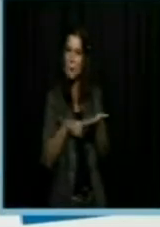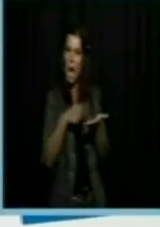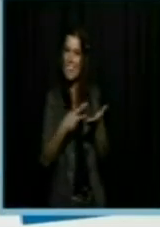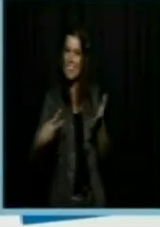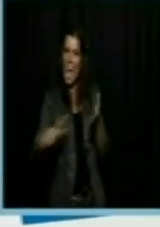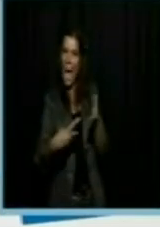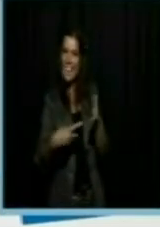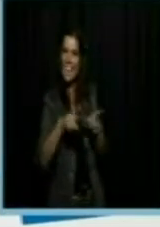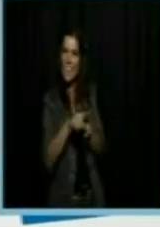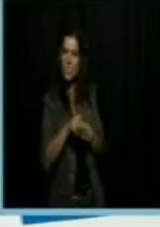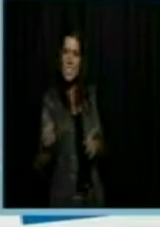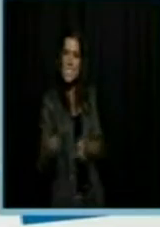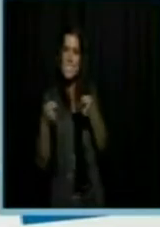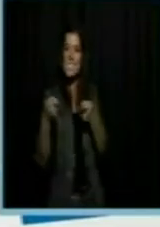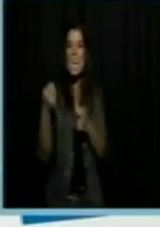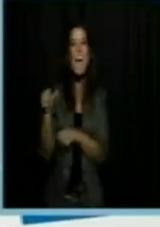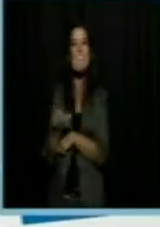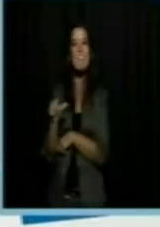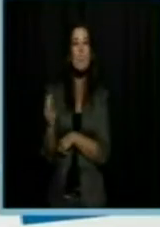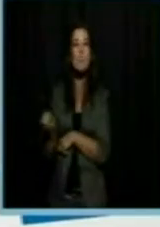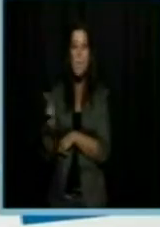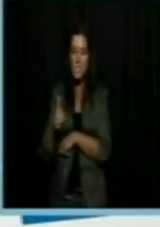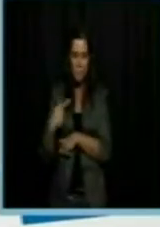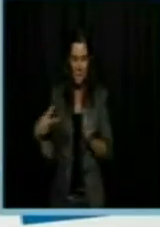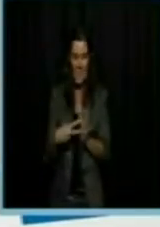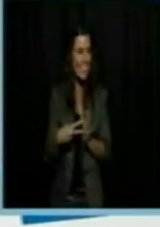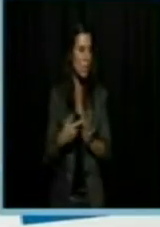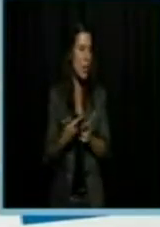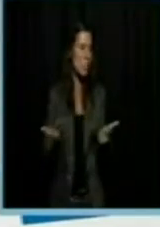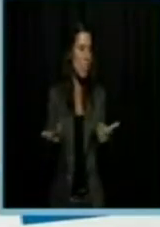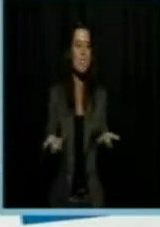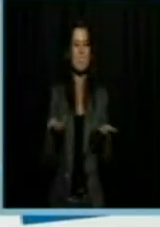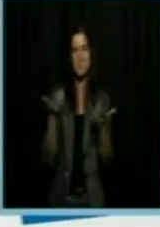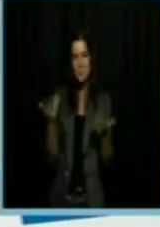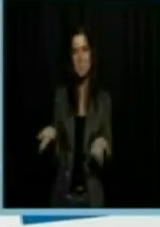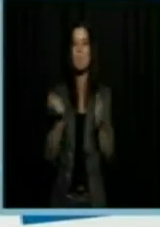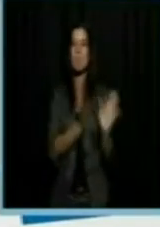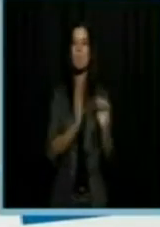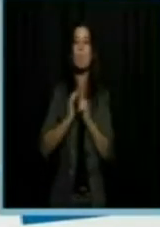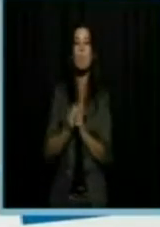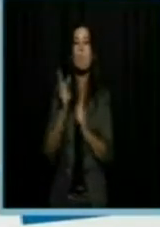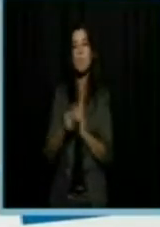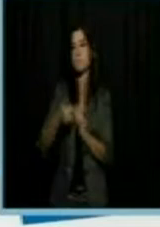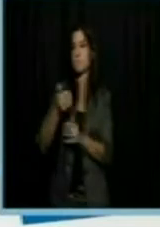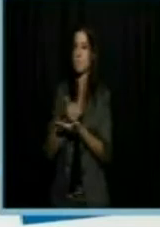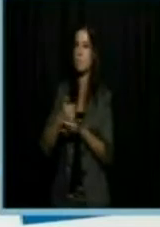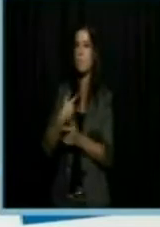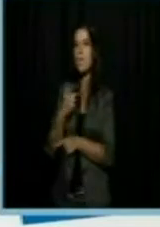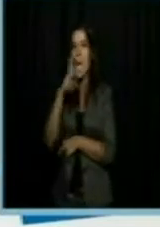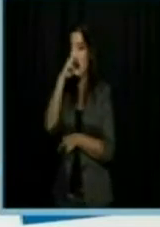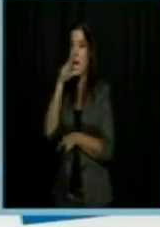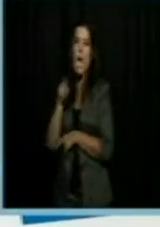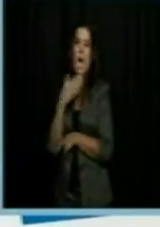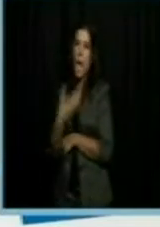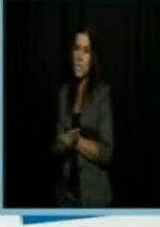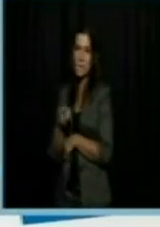Salvatore Giuliano perché non ce l'avevo. Dunque, innanzitutto volevo ringraziare Riccardo perché quello che lui